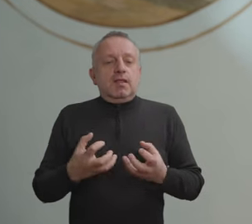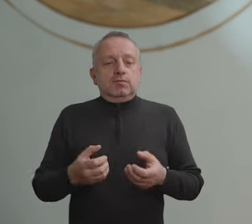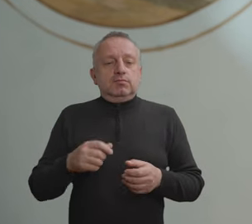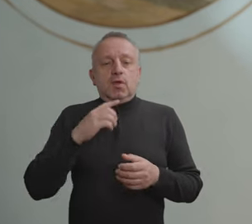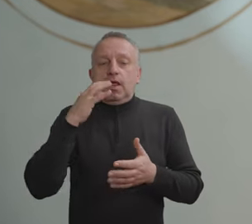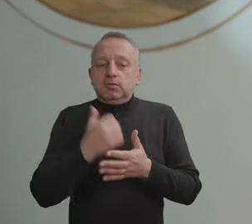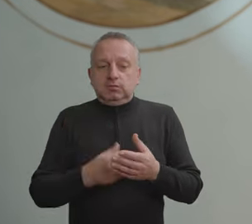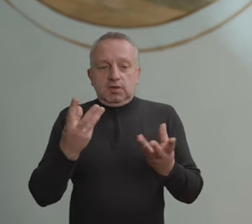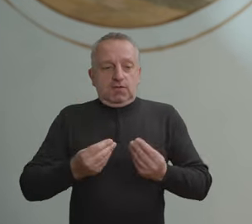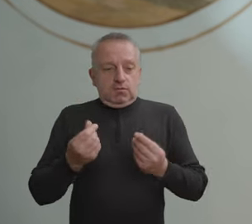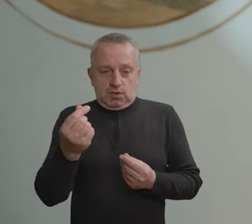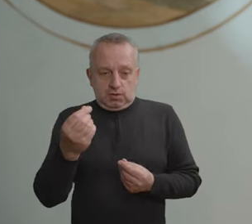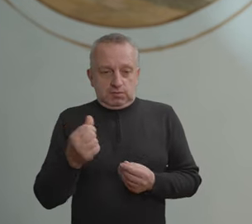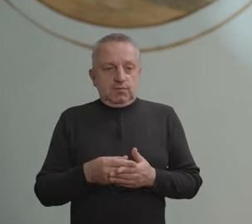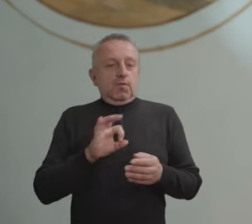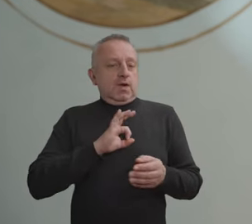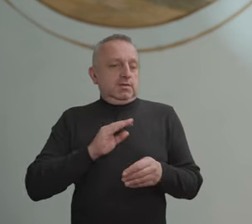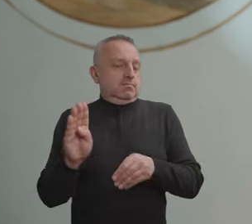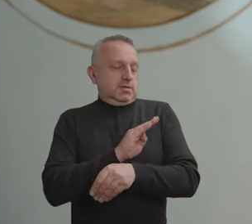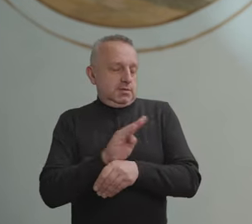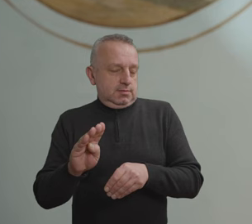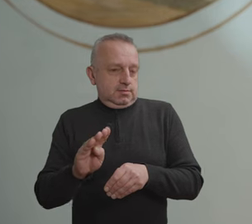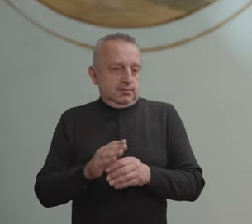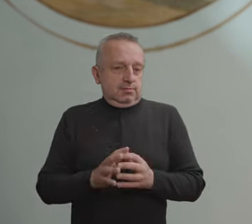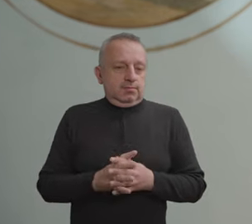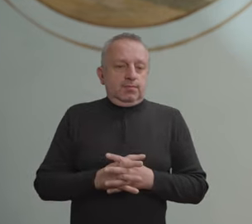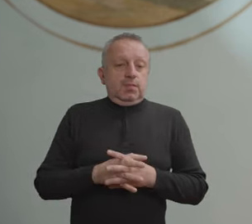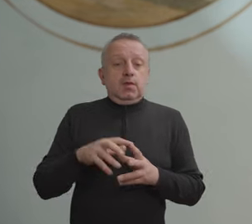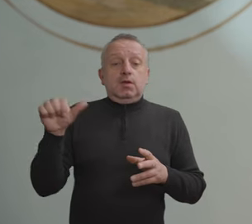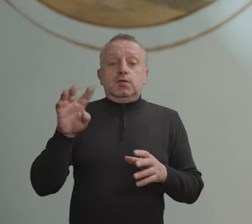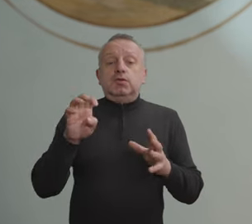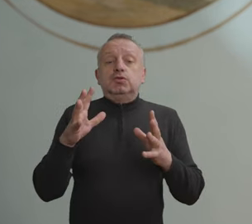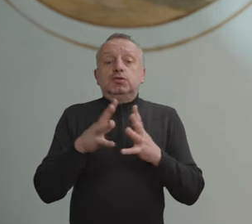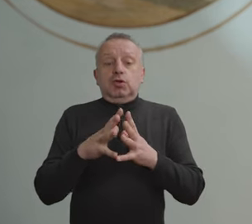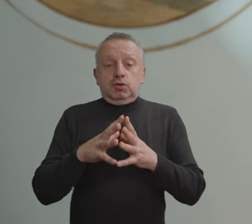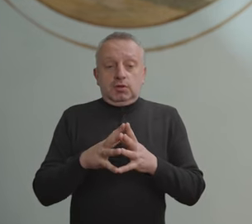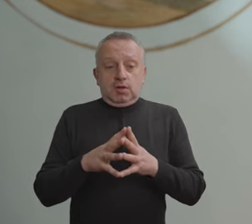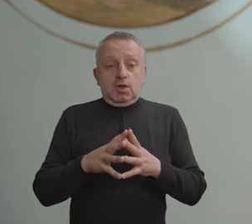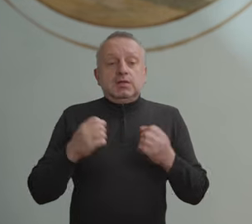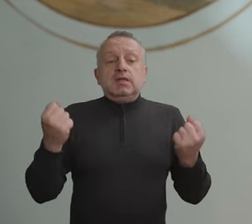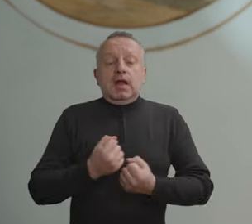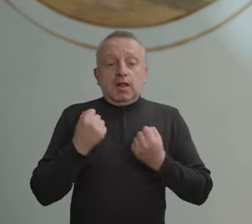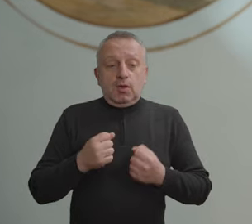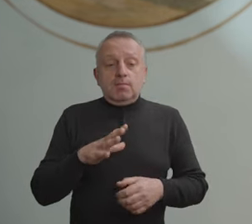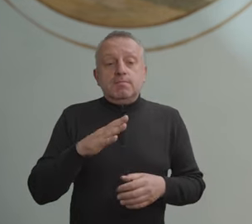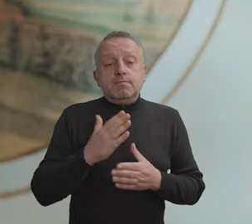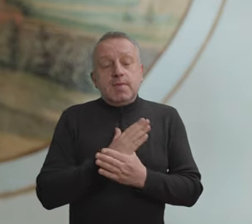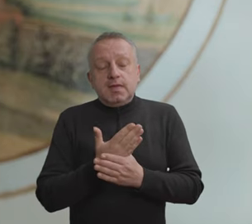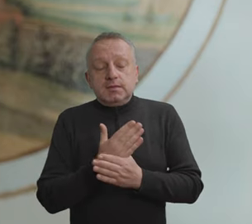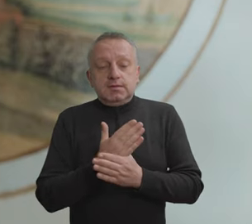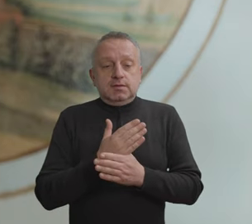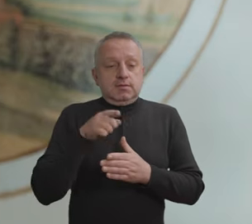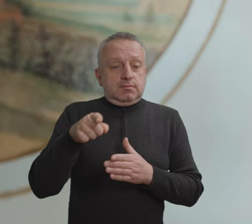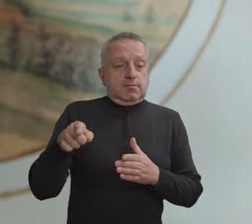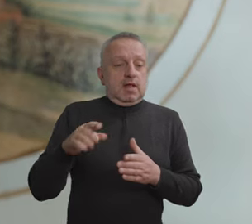chciały po prostu zainwestować swoje pieniądze w biznes. To troszeczkę było za mało. Potrzebny był kredyt.